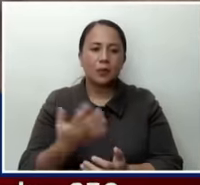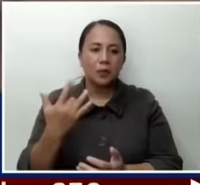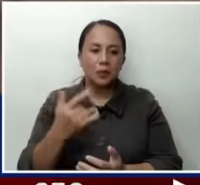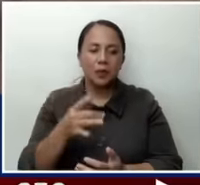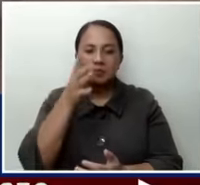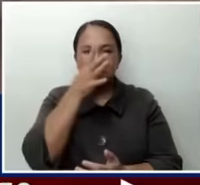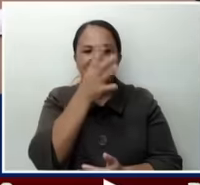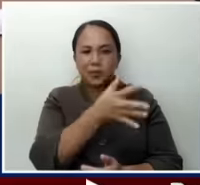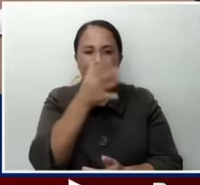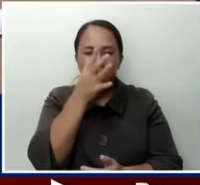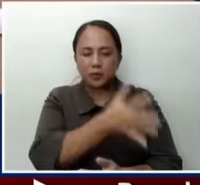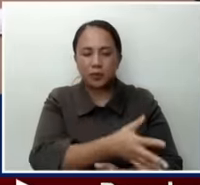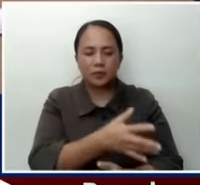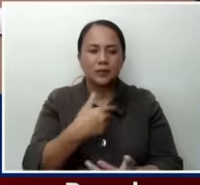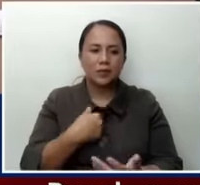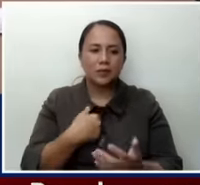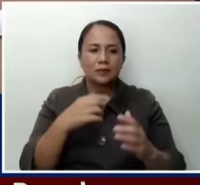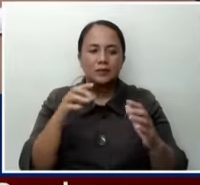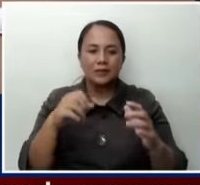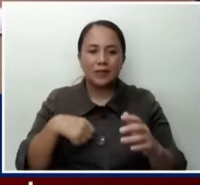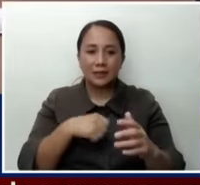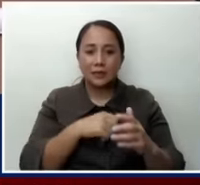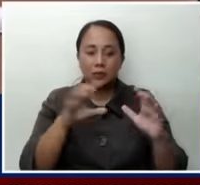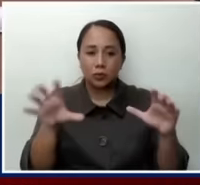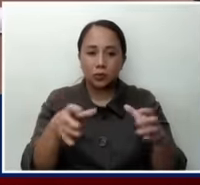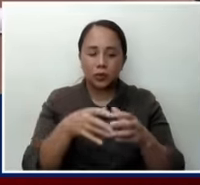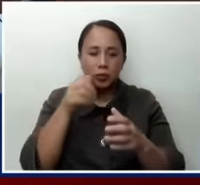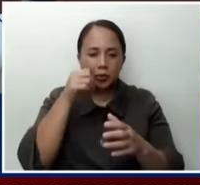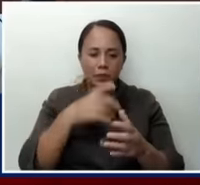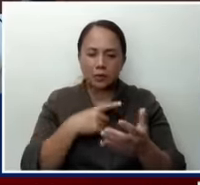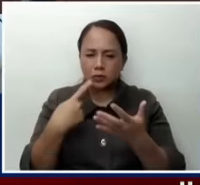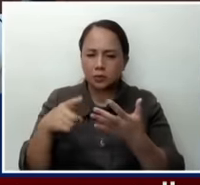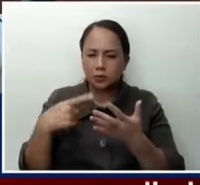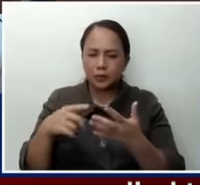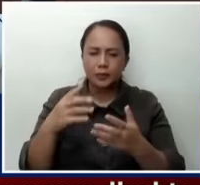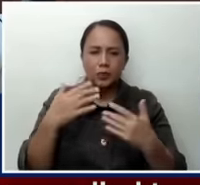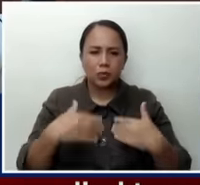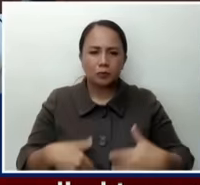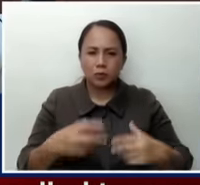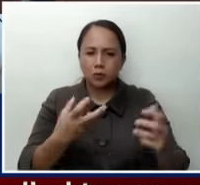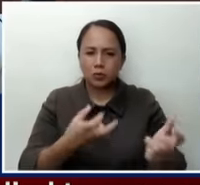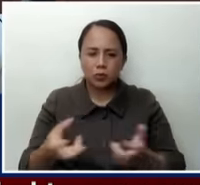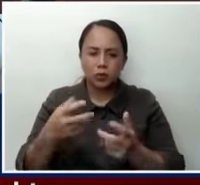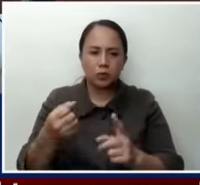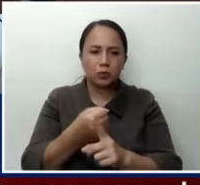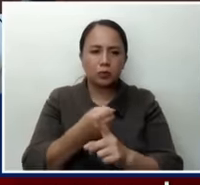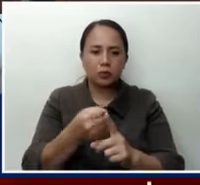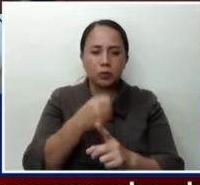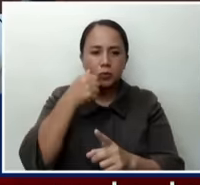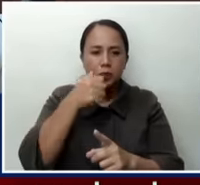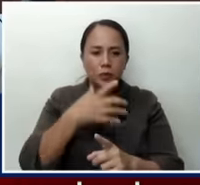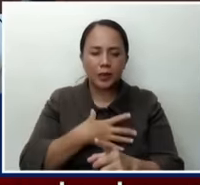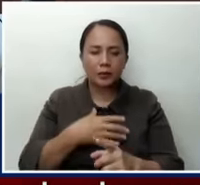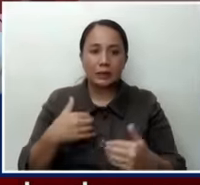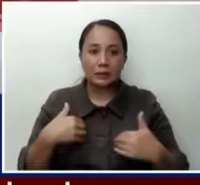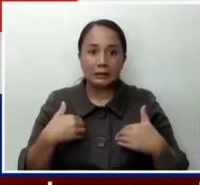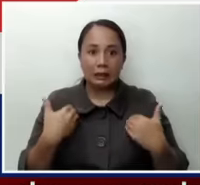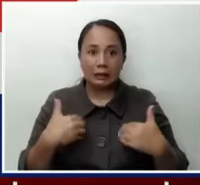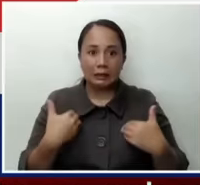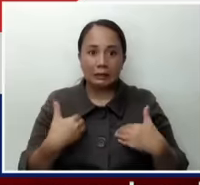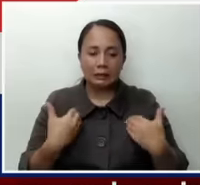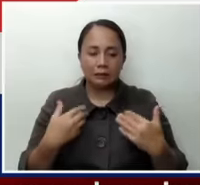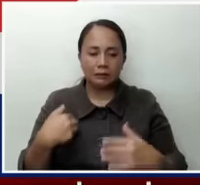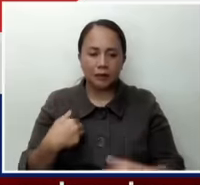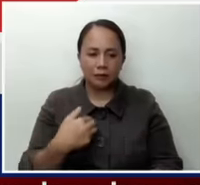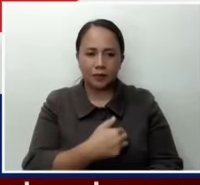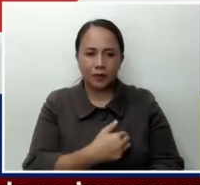Senate Committee on Women na nag-iimbestiga sa umano'y human trafficking at pang-abuso ni Kibuloy sa mga babae at menor de edad nilang miyembro. To